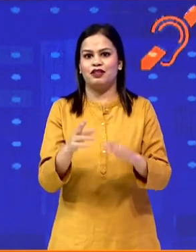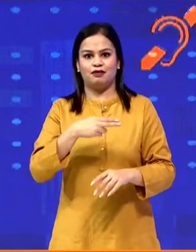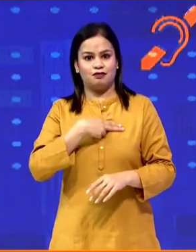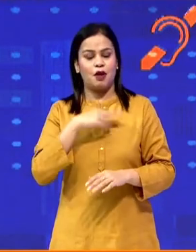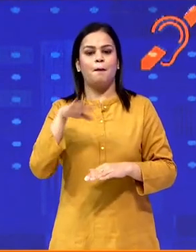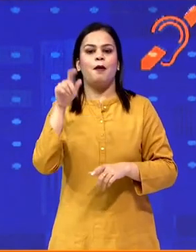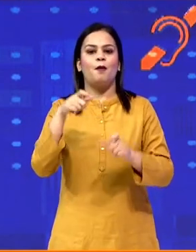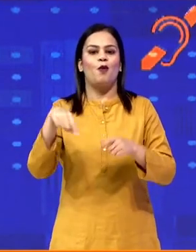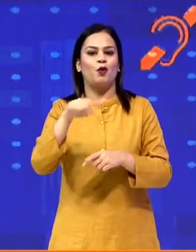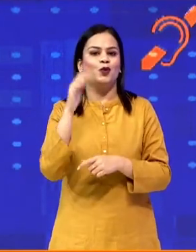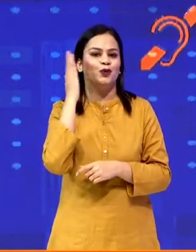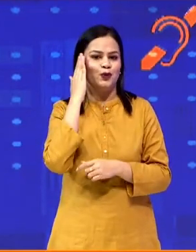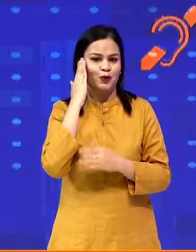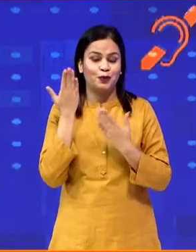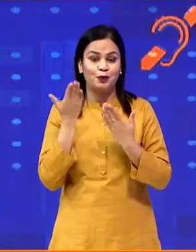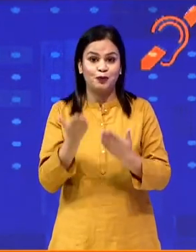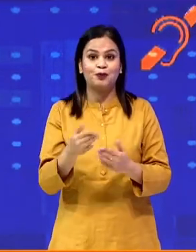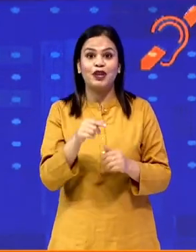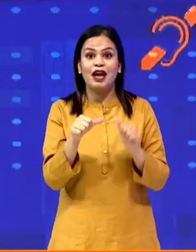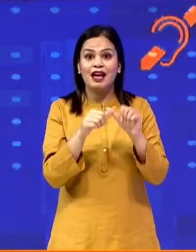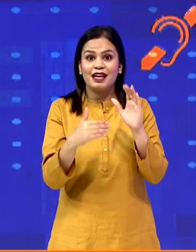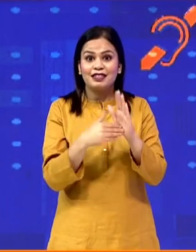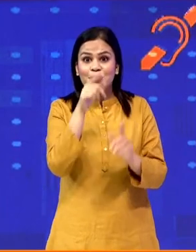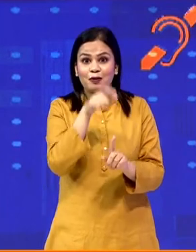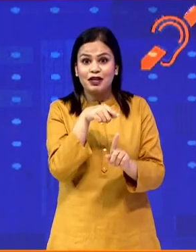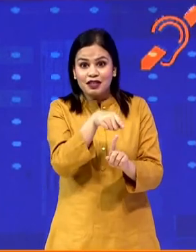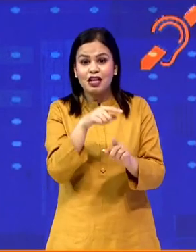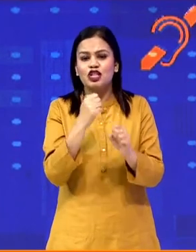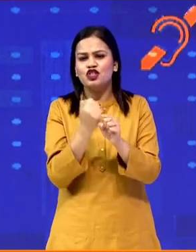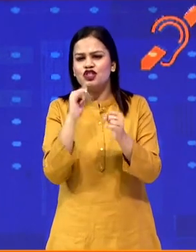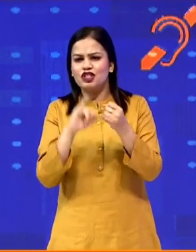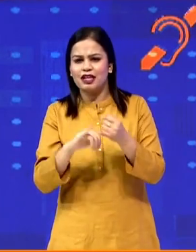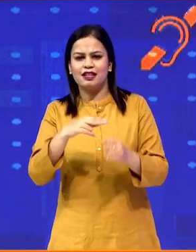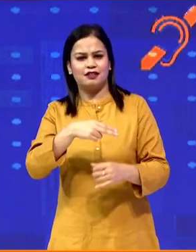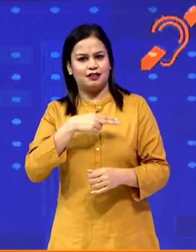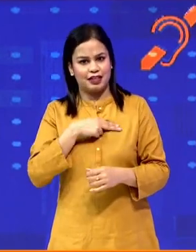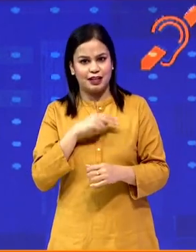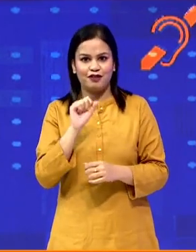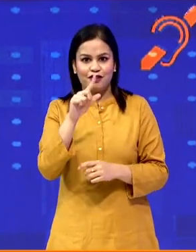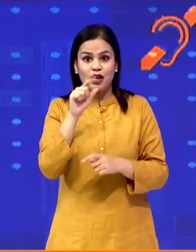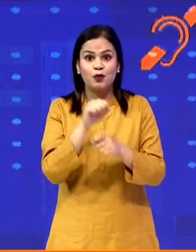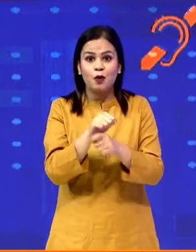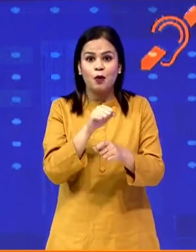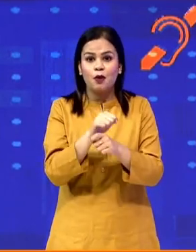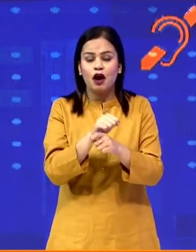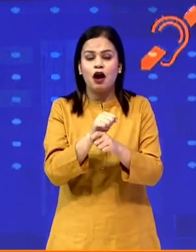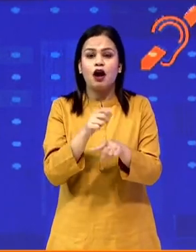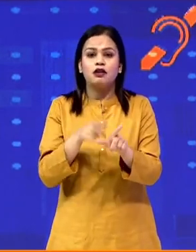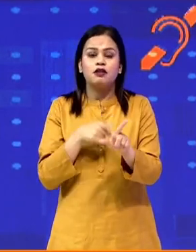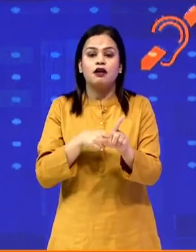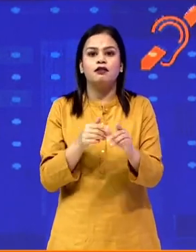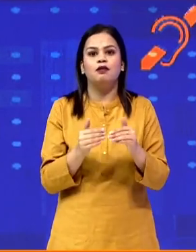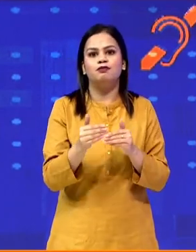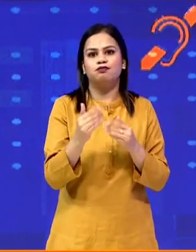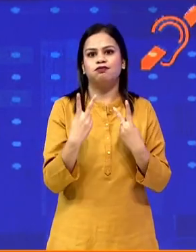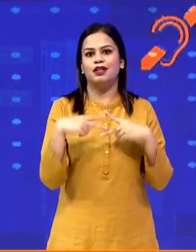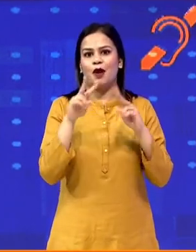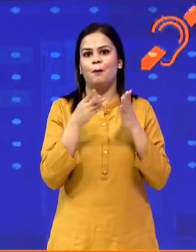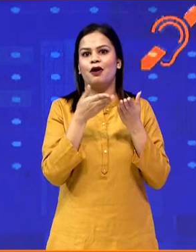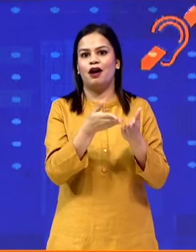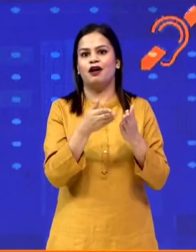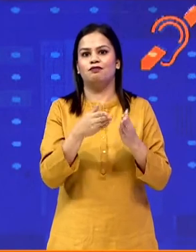गुलाम नबी आजाद ने कांग्रेस के जनरल सेक्रेटरी की पोजीशन पर सबसे ज्यादा साल तक कम करने का